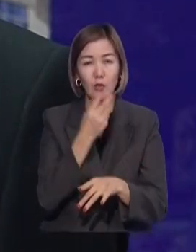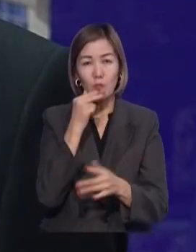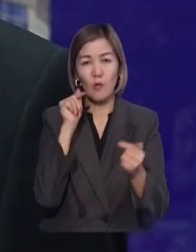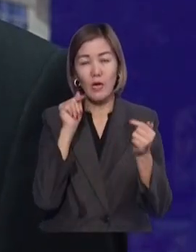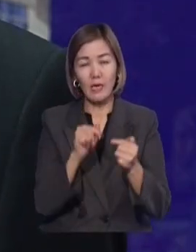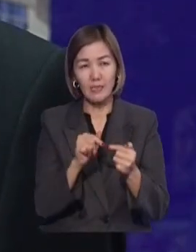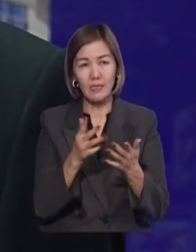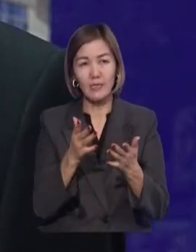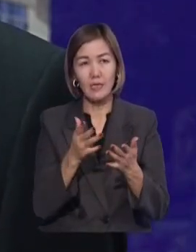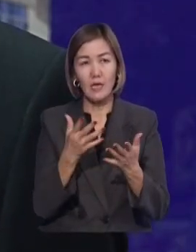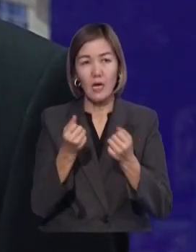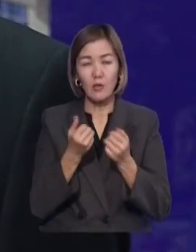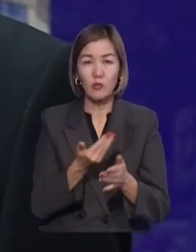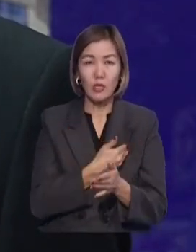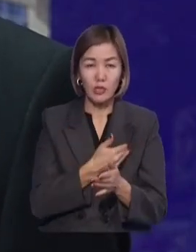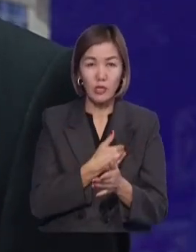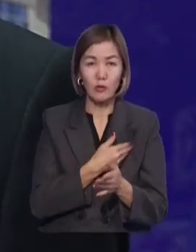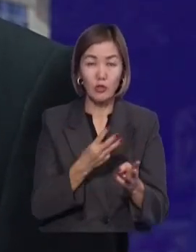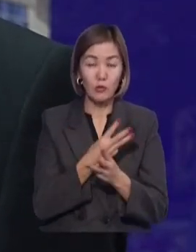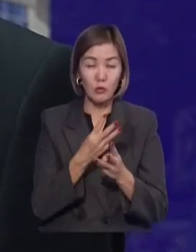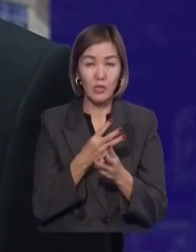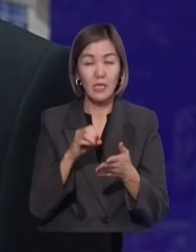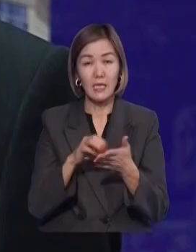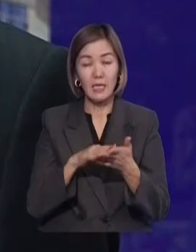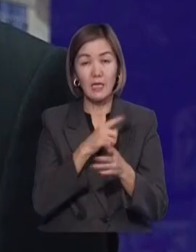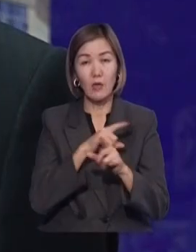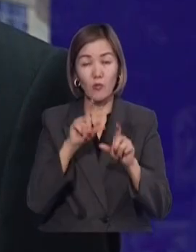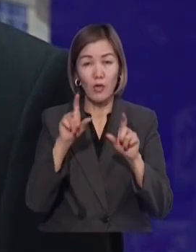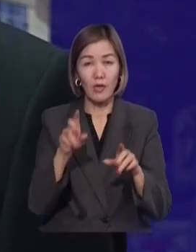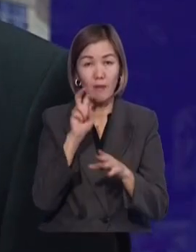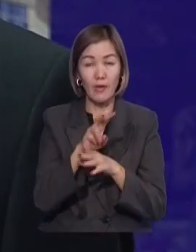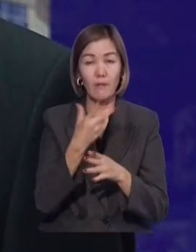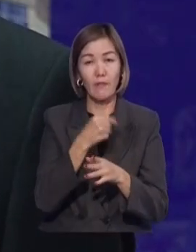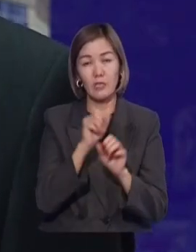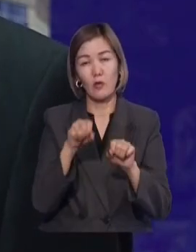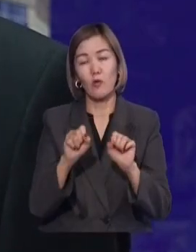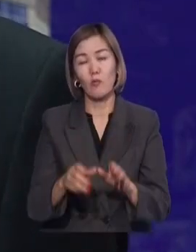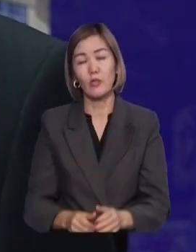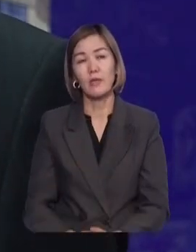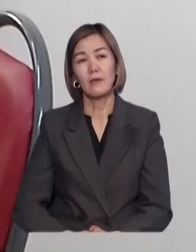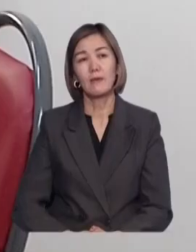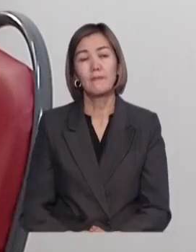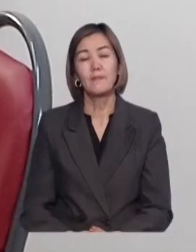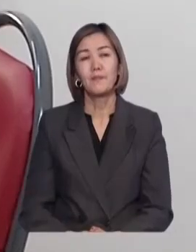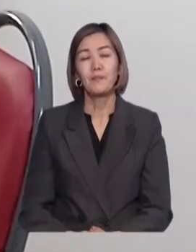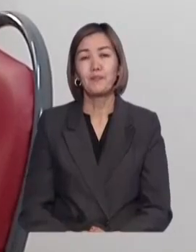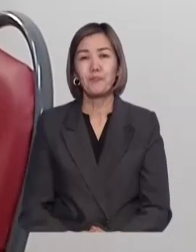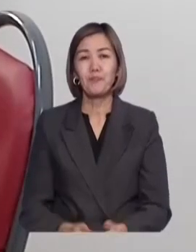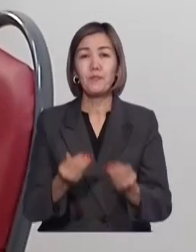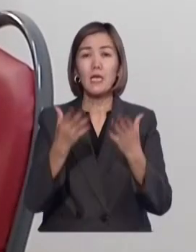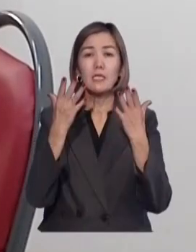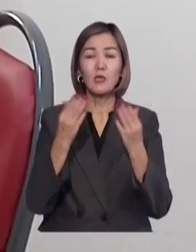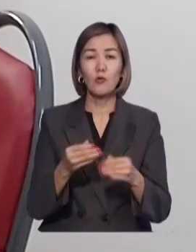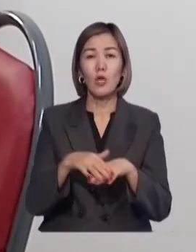қарсы вакцина алушылар болса, тіркелген ауруханаға барып, вакцина алуға болады. Қазіргі